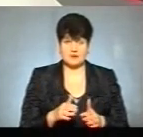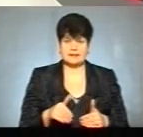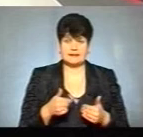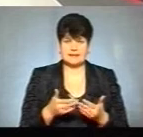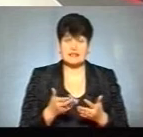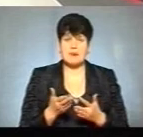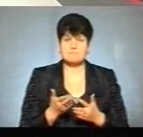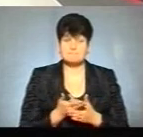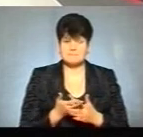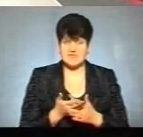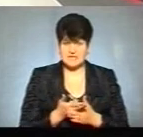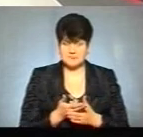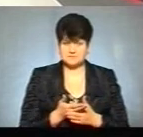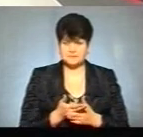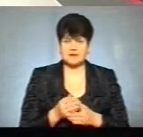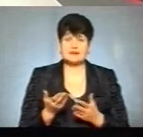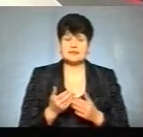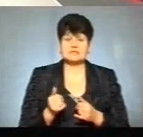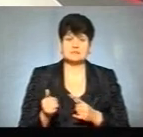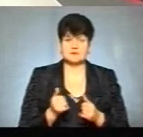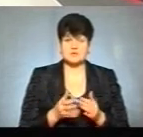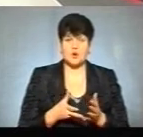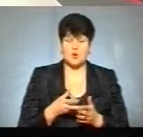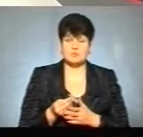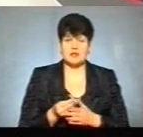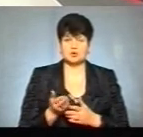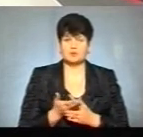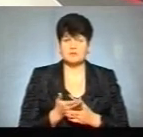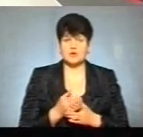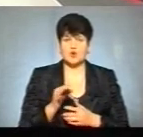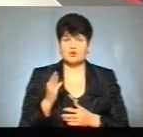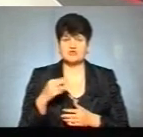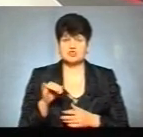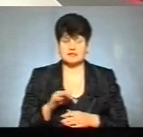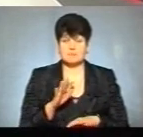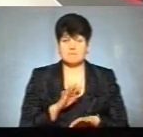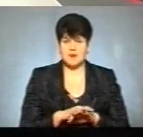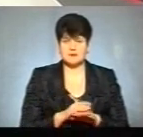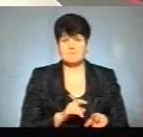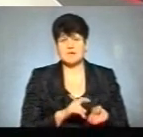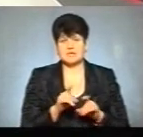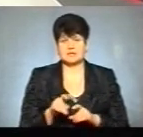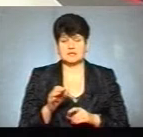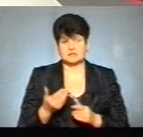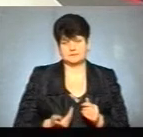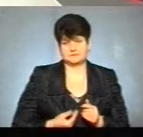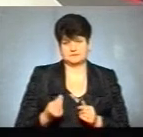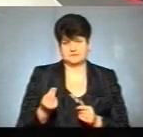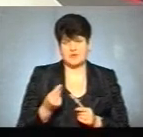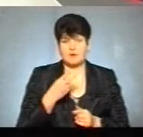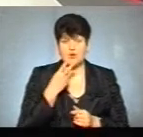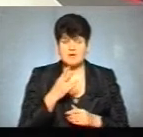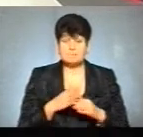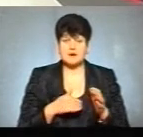пільг, тобто там, де забезпечує оплату пільг Ощадбанк, перейти на готівку. Як показує практика,